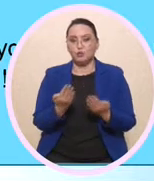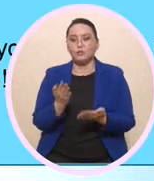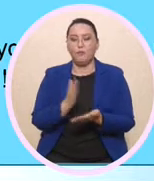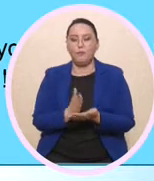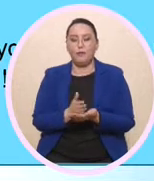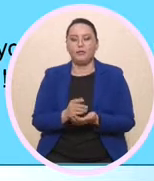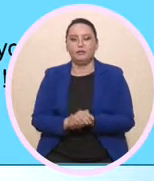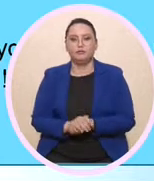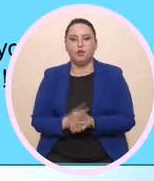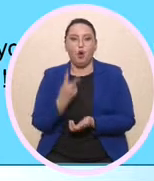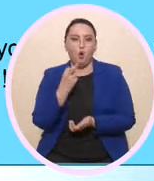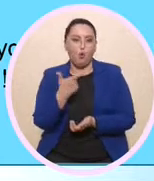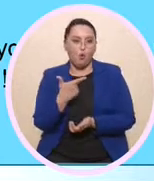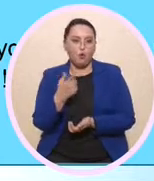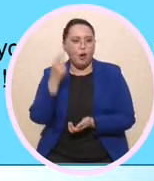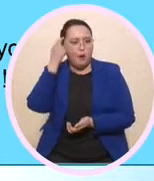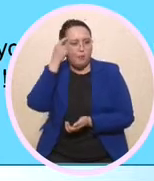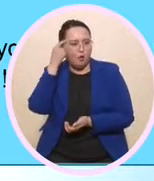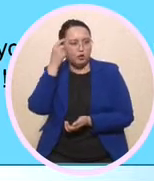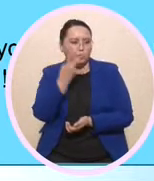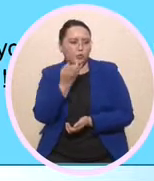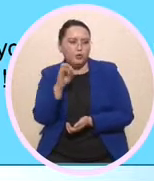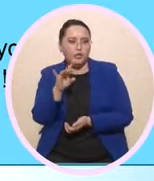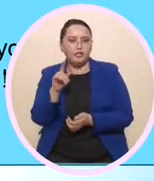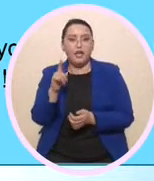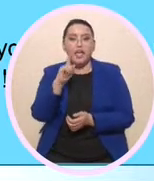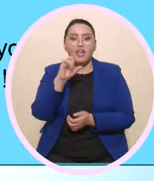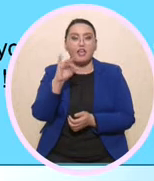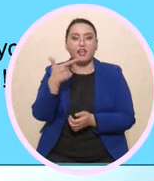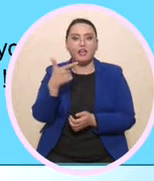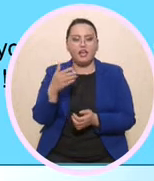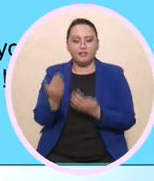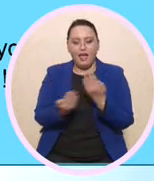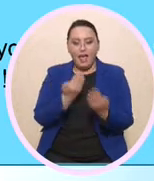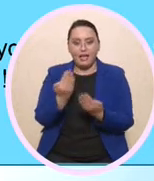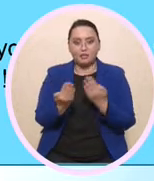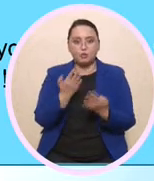бодол санаа үйл хэрэгээр нь. За Дэнзэн өвгөн дөргийг бодож байгаа.